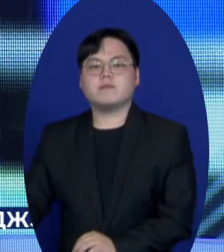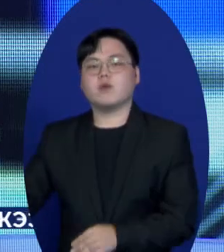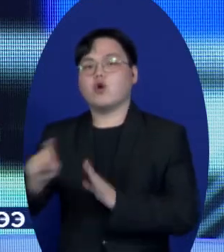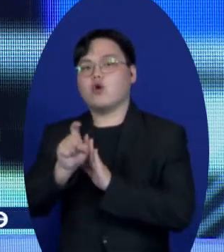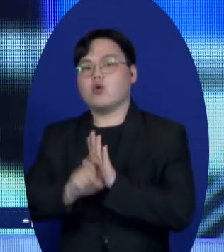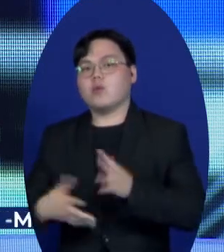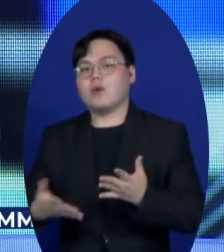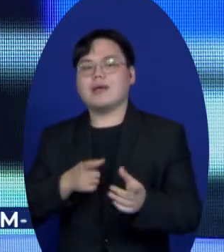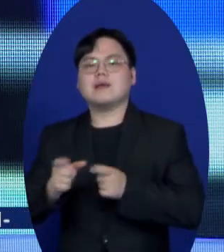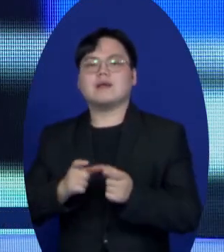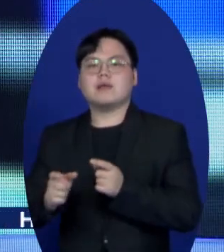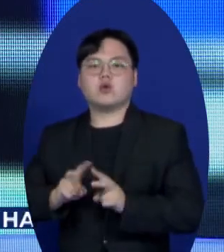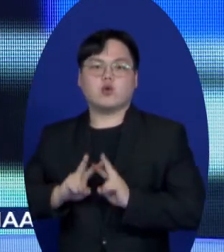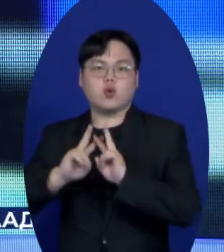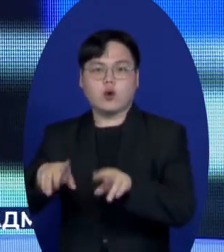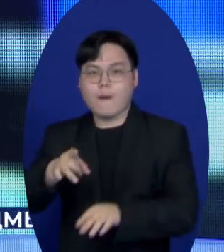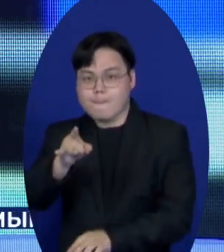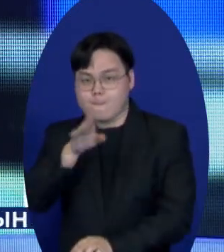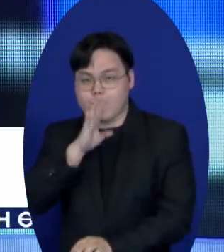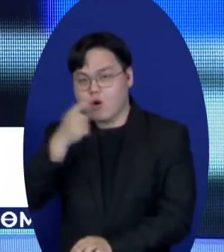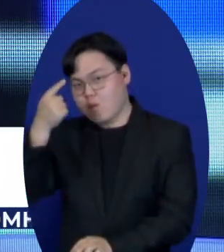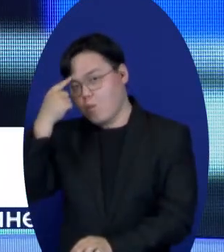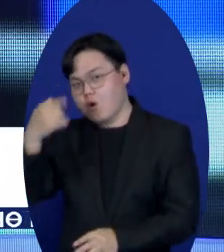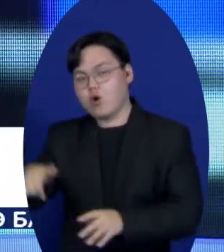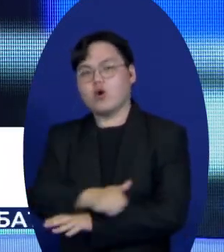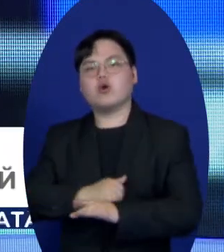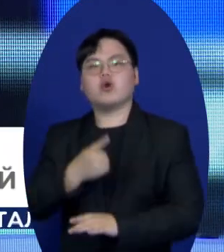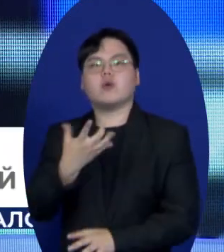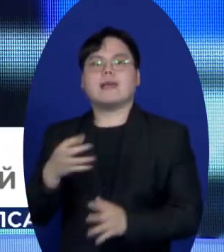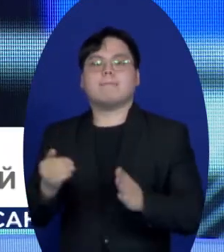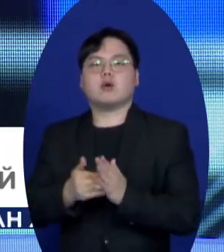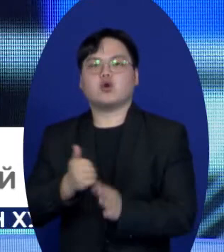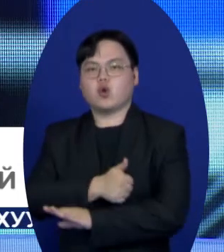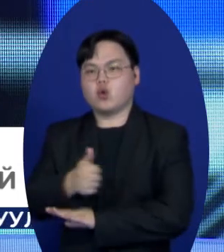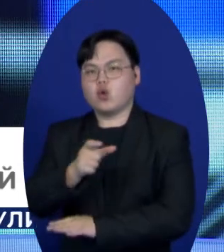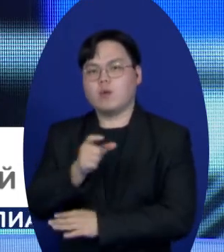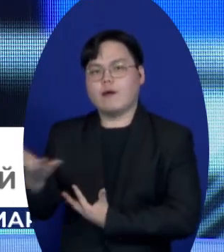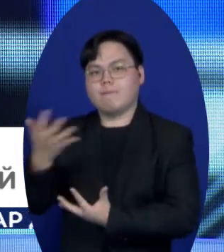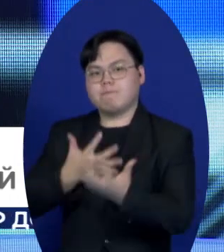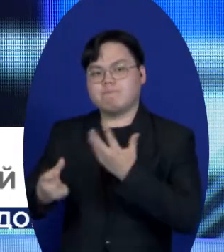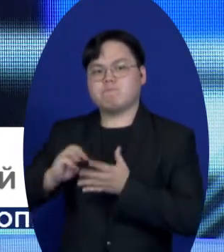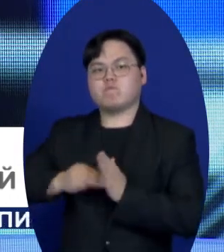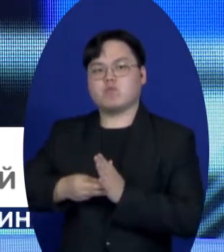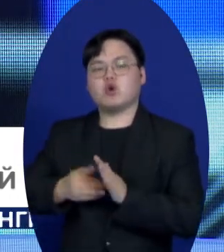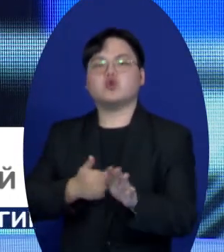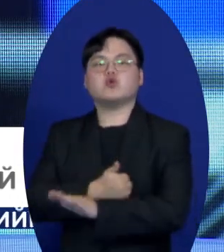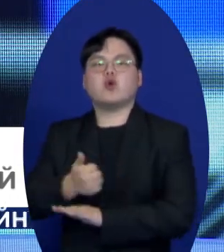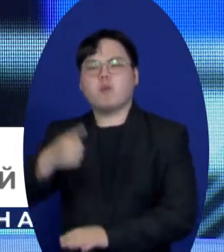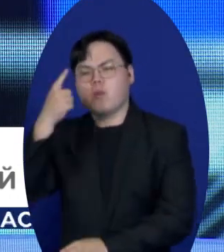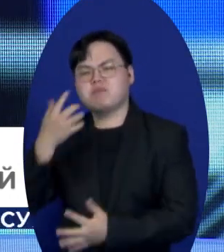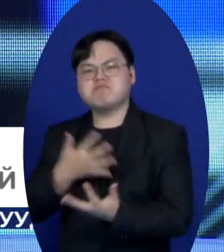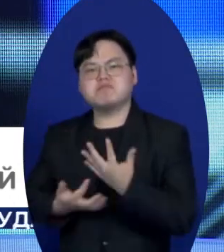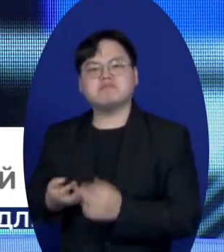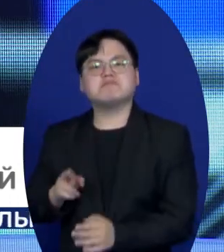Хөтөлбөрөө эдийн засгийн булан гар үйлчлүүлэн та бүхэнд өргөх гэж байна. Манай улс энэ онд 150 сая гаруй жуулчин хүлэн авахар төлөвлөсөн байна. Жуулчдын хувьд Монголыг зорих шалтгаан